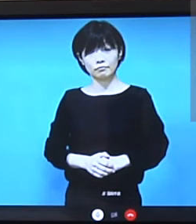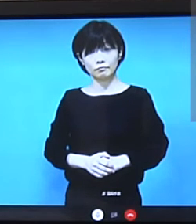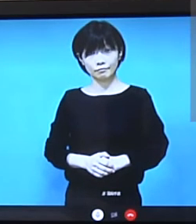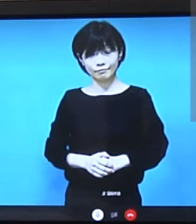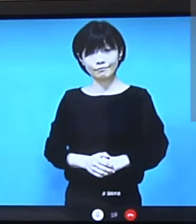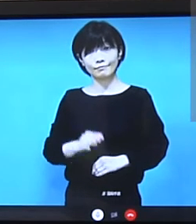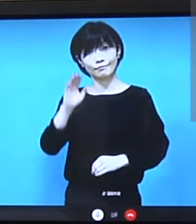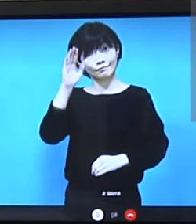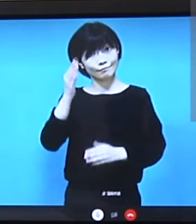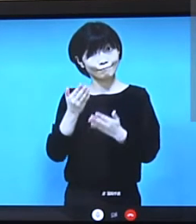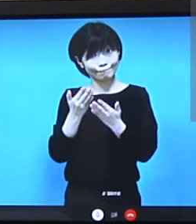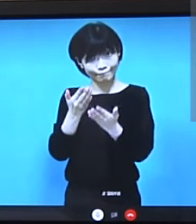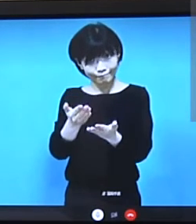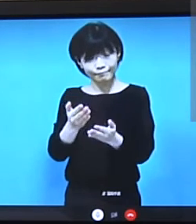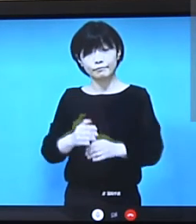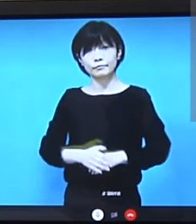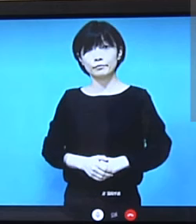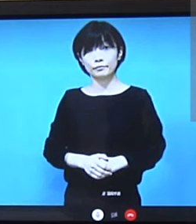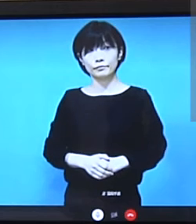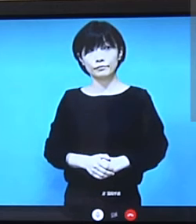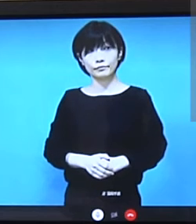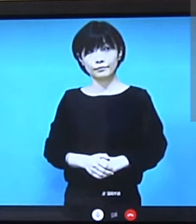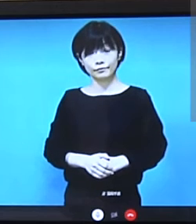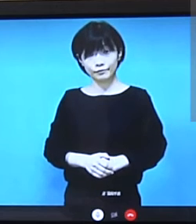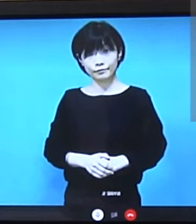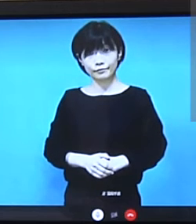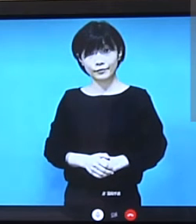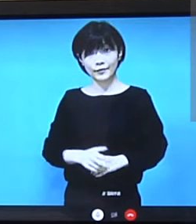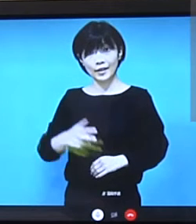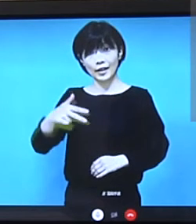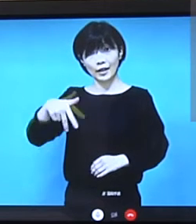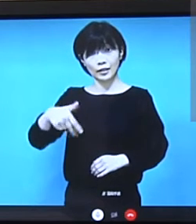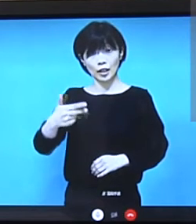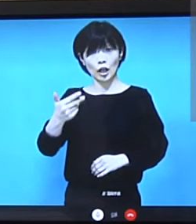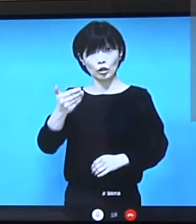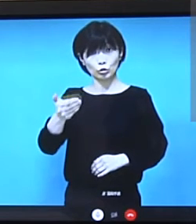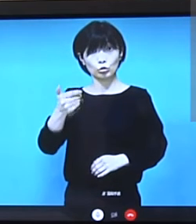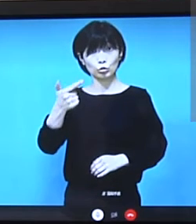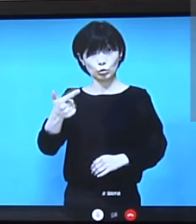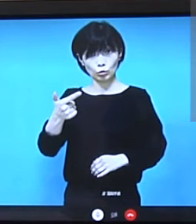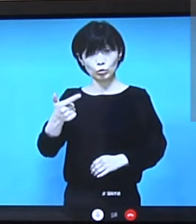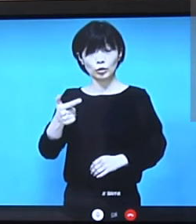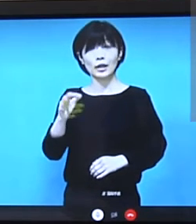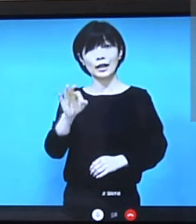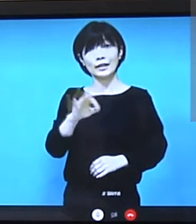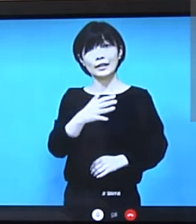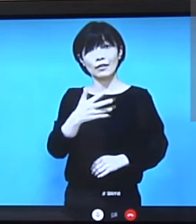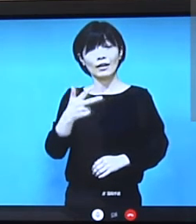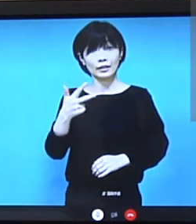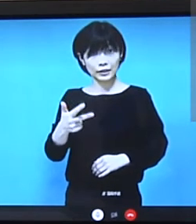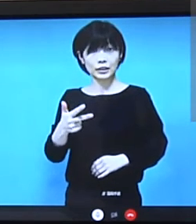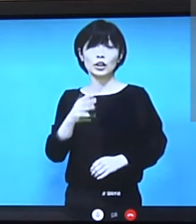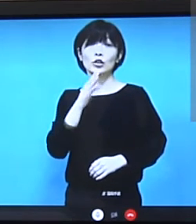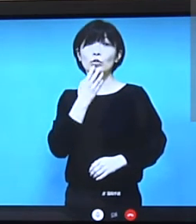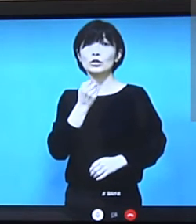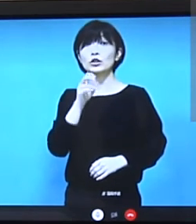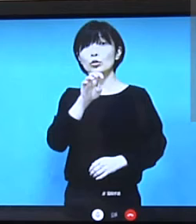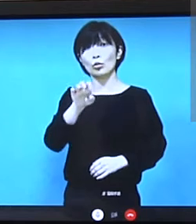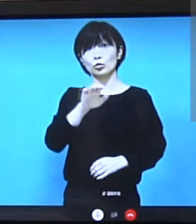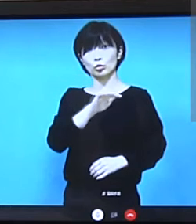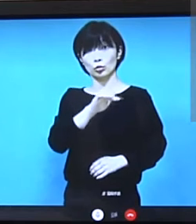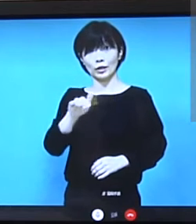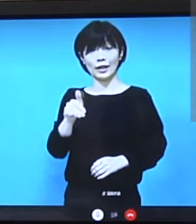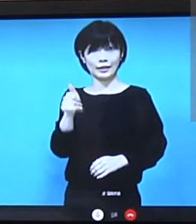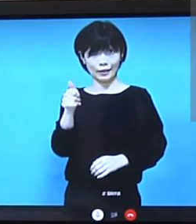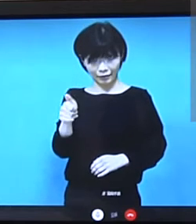NHK の堀です。感染者796番の方、金沢市の40代の男性だと思うんですけれども、